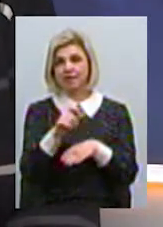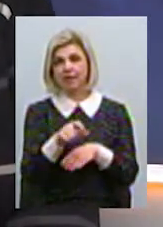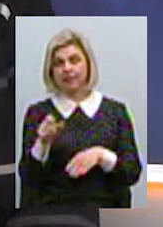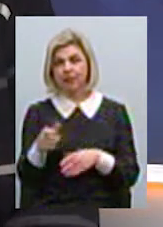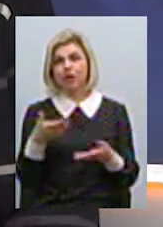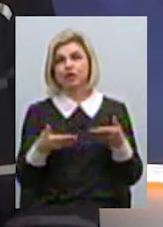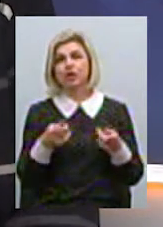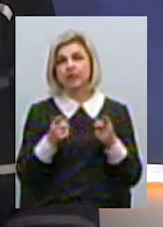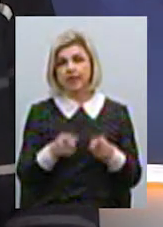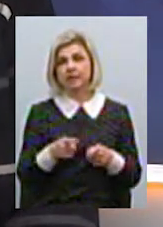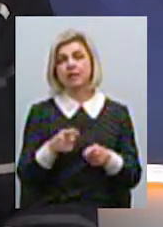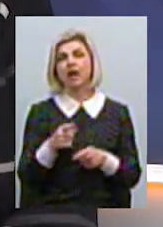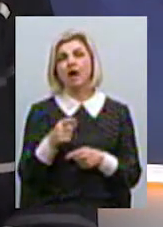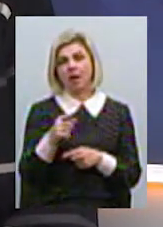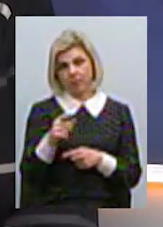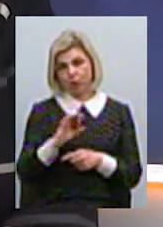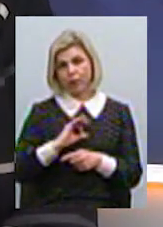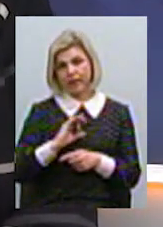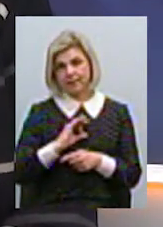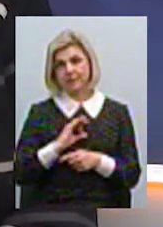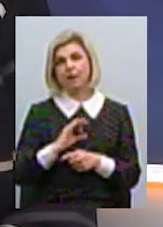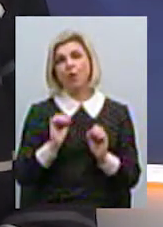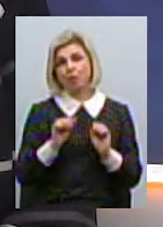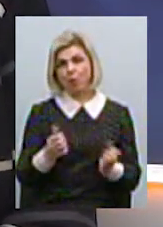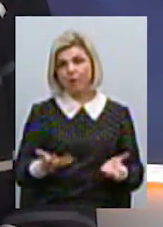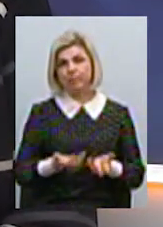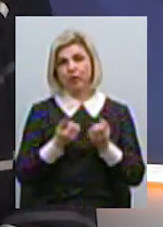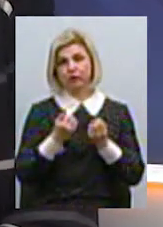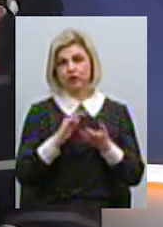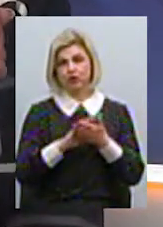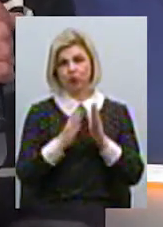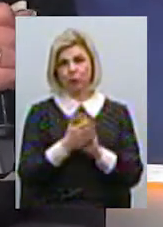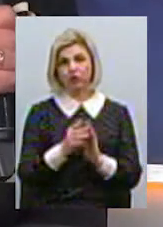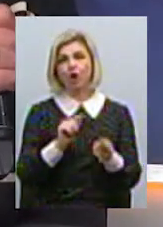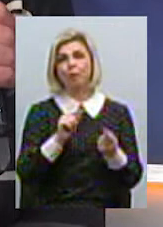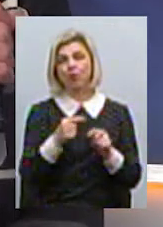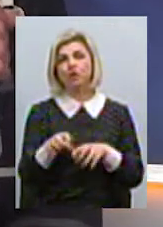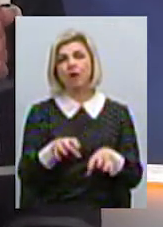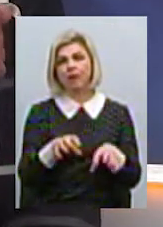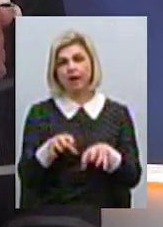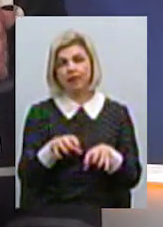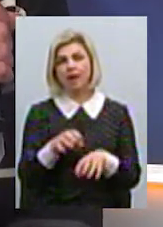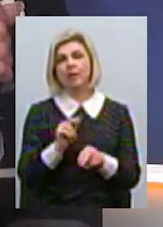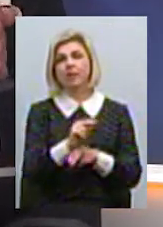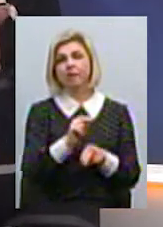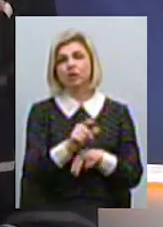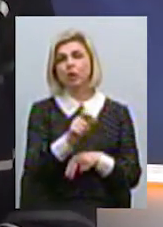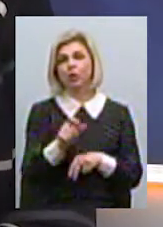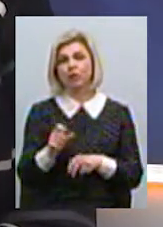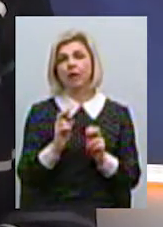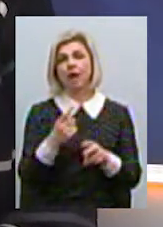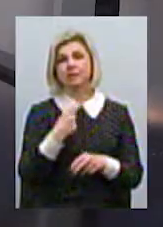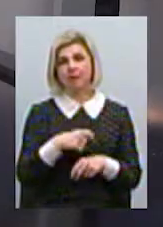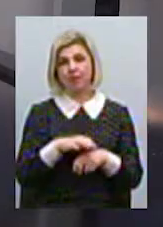чи дійсно параюристи зможуть врятувати ситуацію проти шахраїв, навчити людей, як себе поводити,